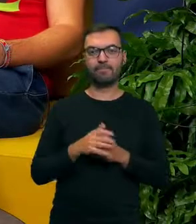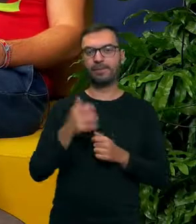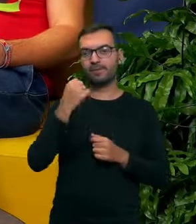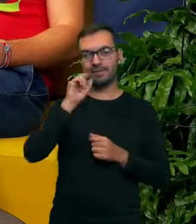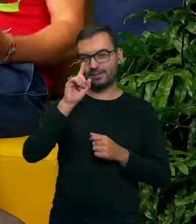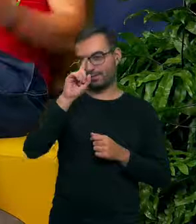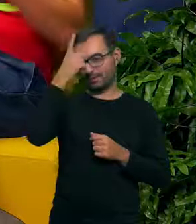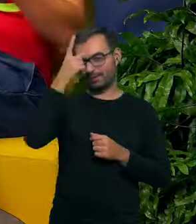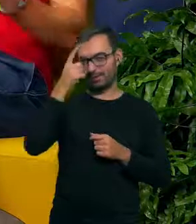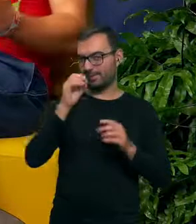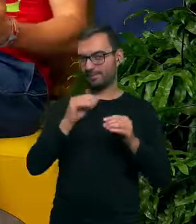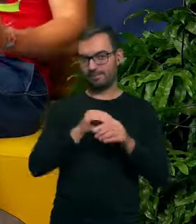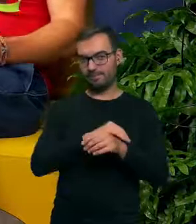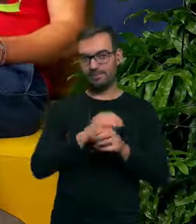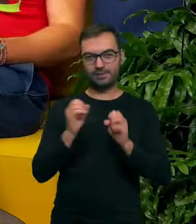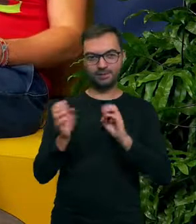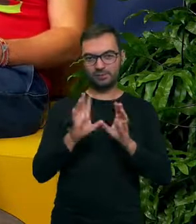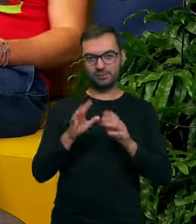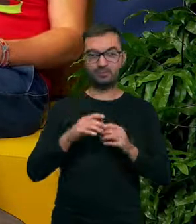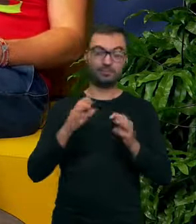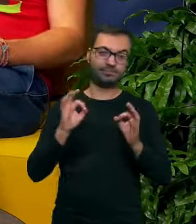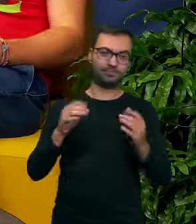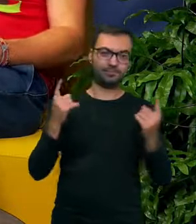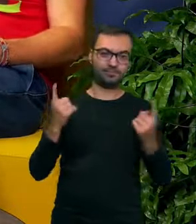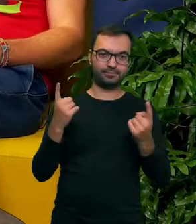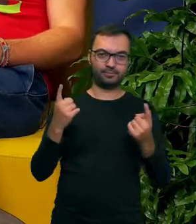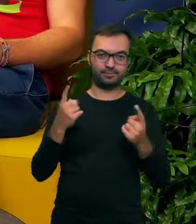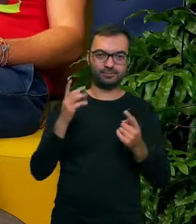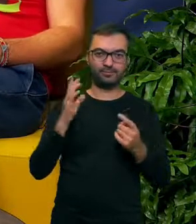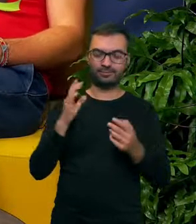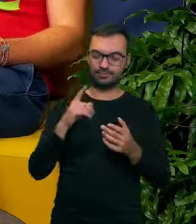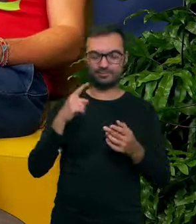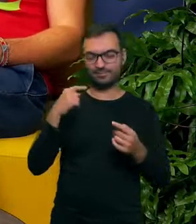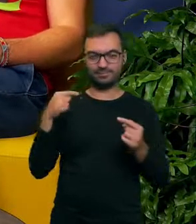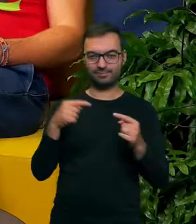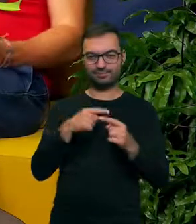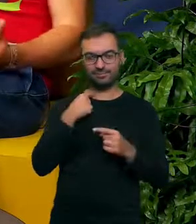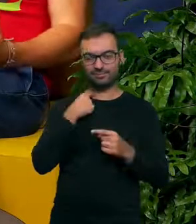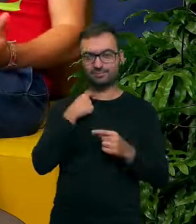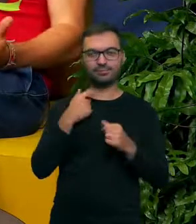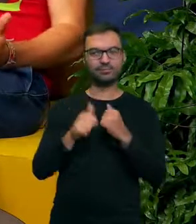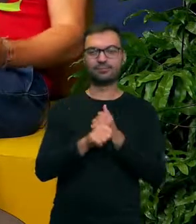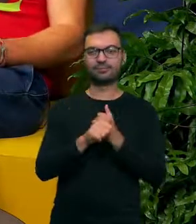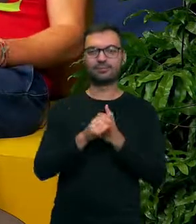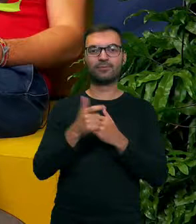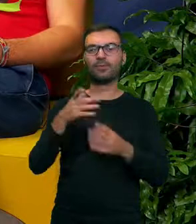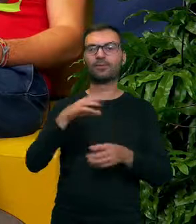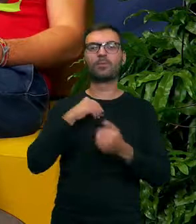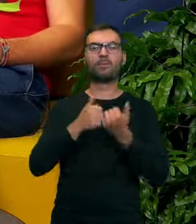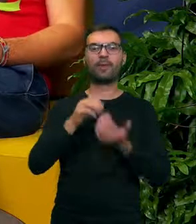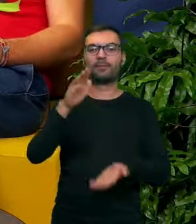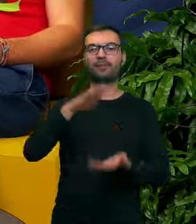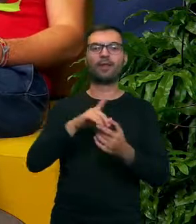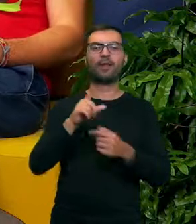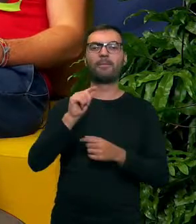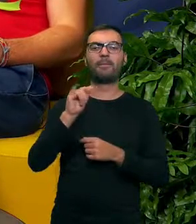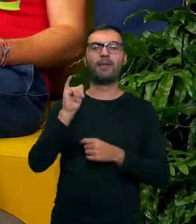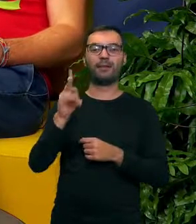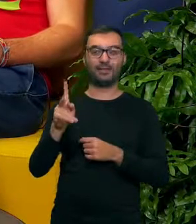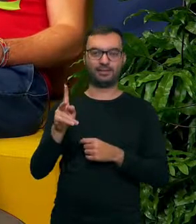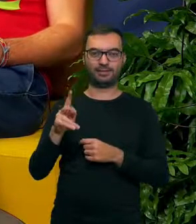bardzo sprytny, co wobec jakby obecnej może sytuacji będzie tym bardziej zabawne, no, że to nie chodzi o to, co ona dostała w papierze, tylko tak. Co ona dostała w